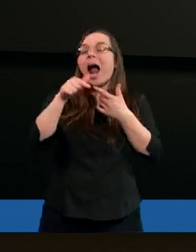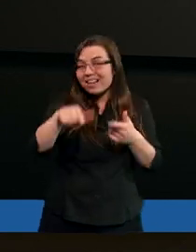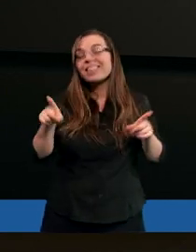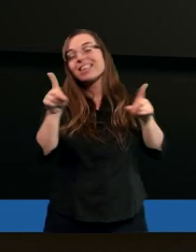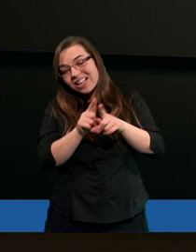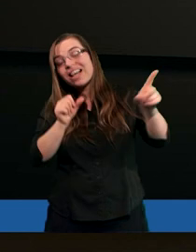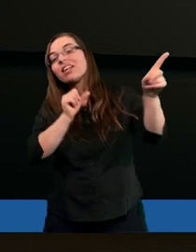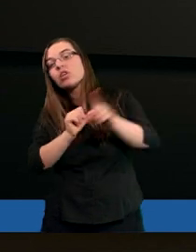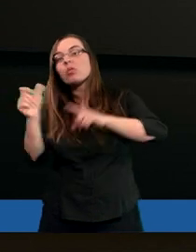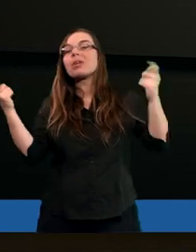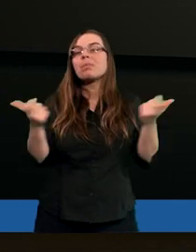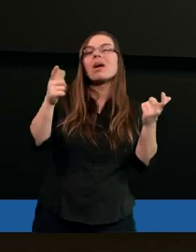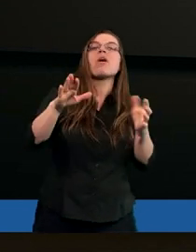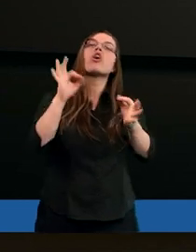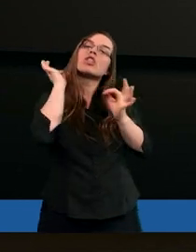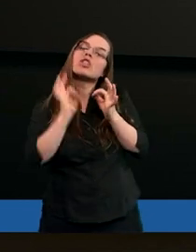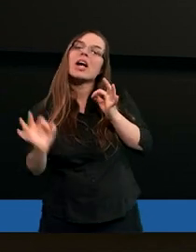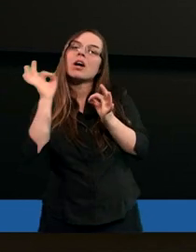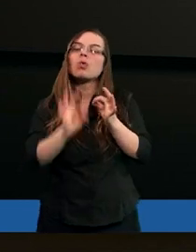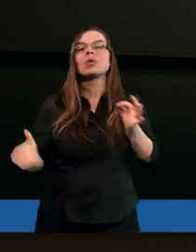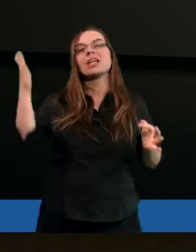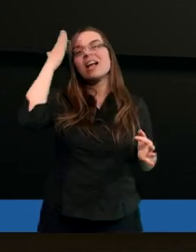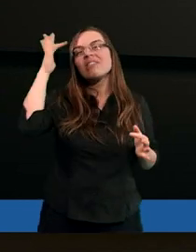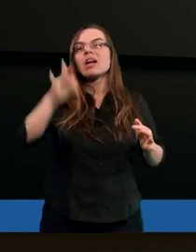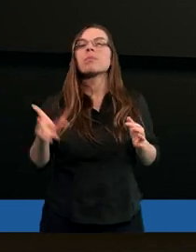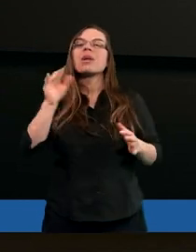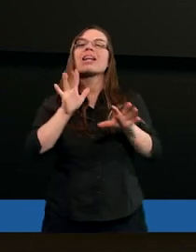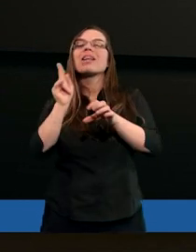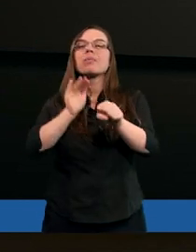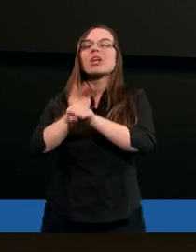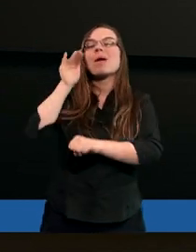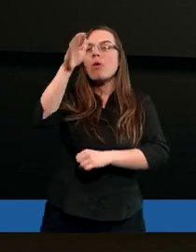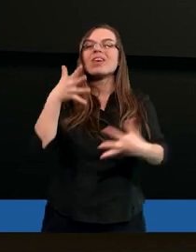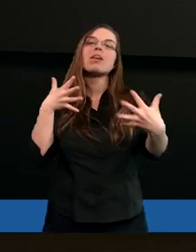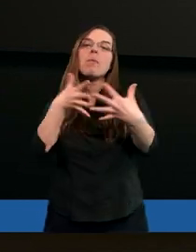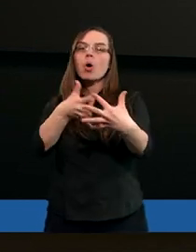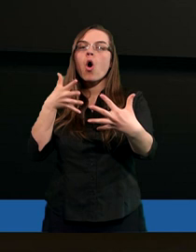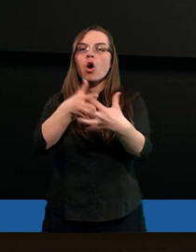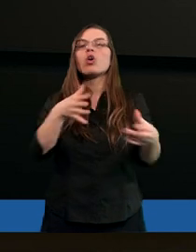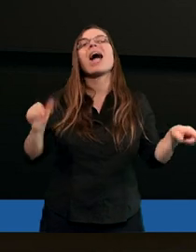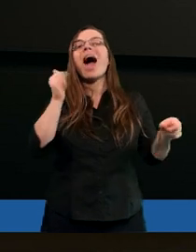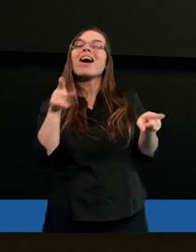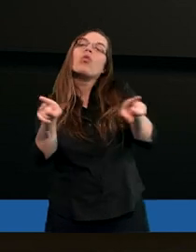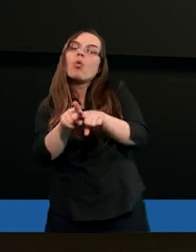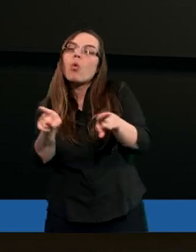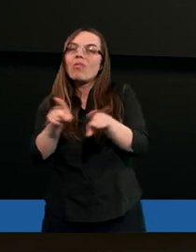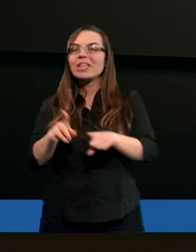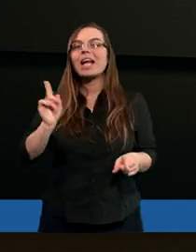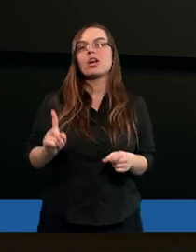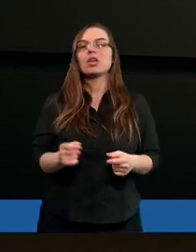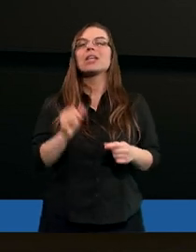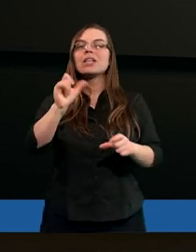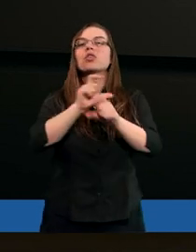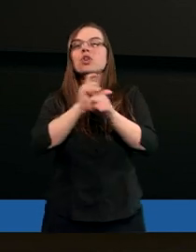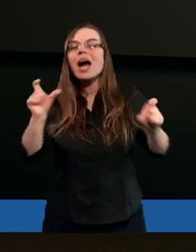i będą szczególnie wiemy z przepowiedni proczych, jak również też i